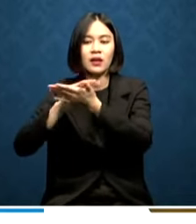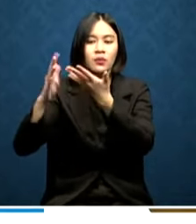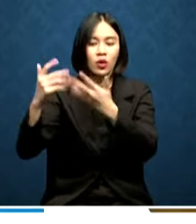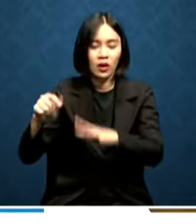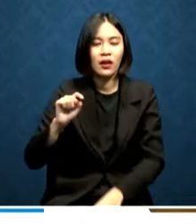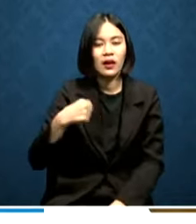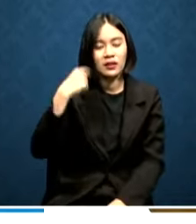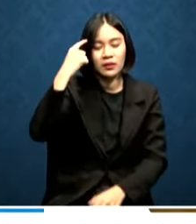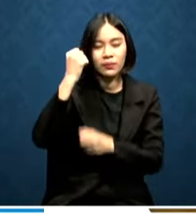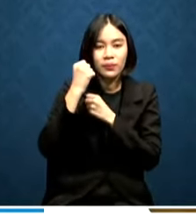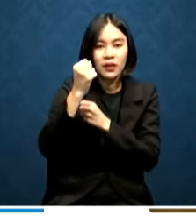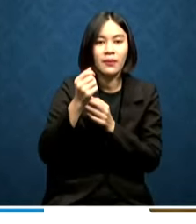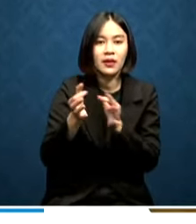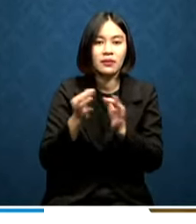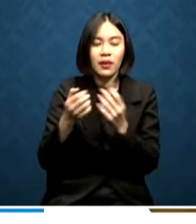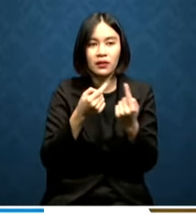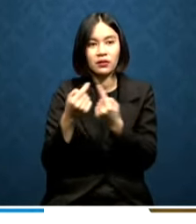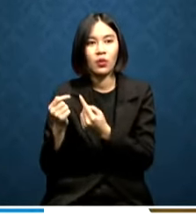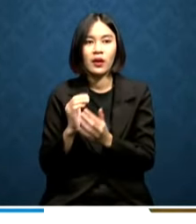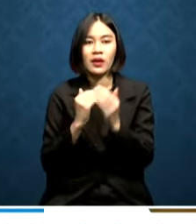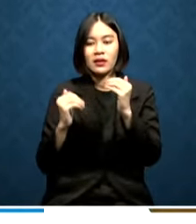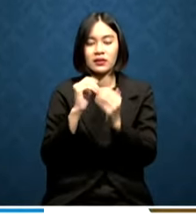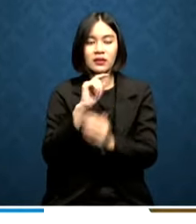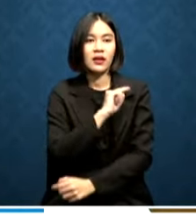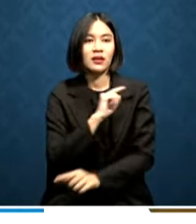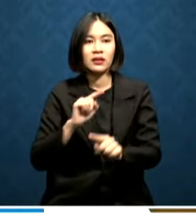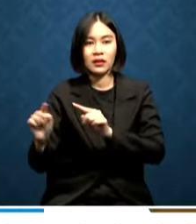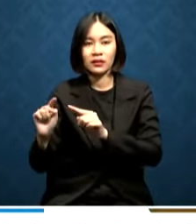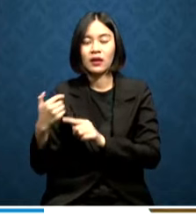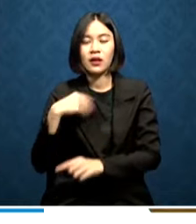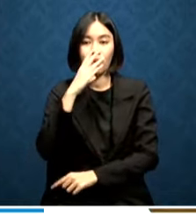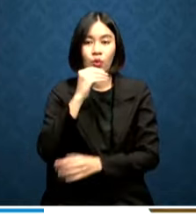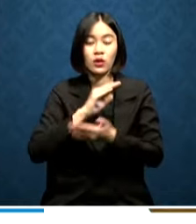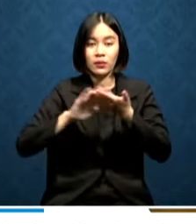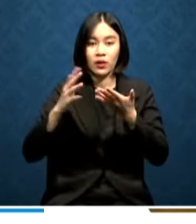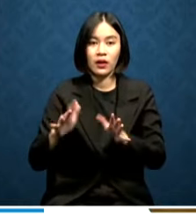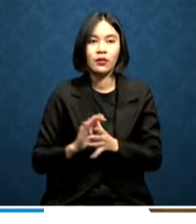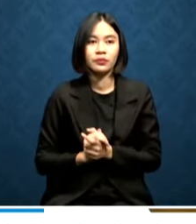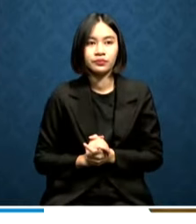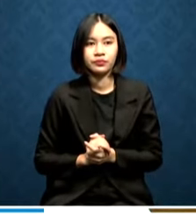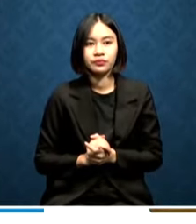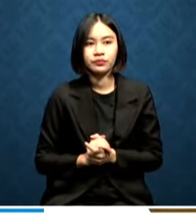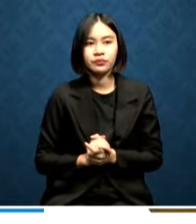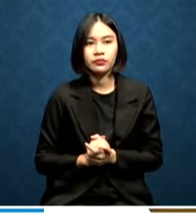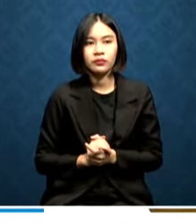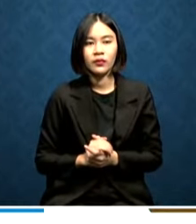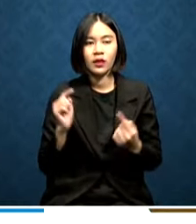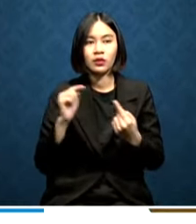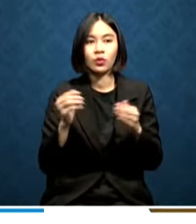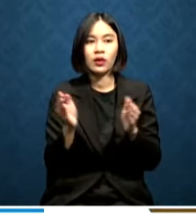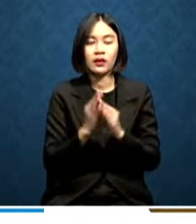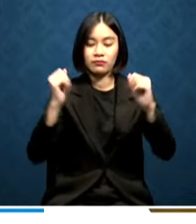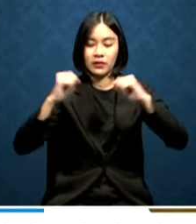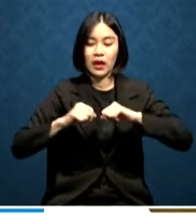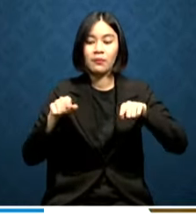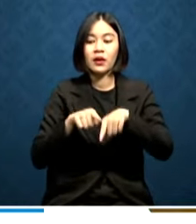ราก็ต้องพยายามต่อไปนะครับสิทธิและหน้าที่ก็ท่านผมได้พูดแล้วนะครับเรื่องการลงคะแนนก็ที่ท่